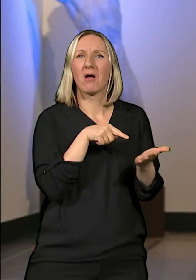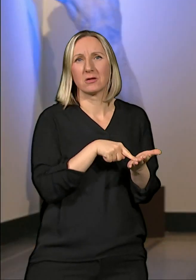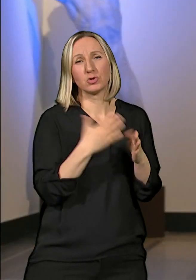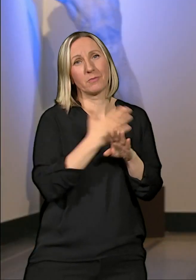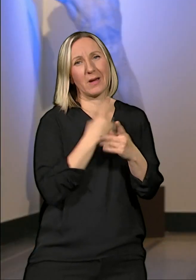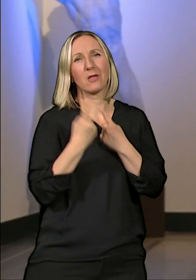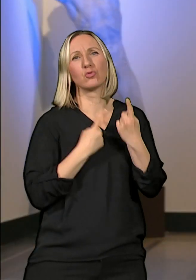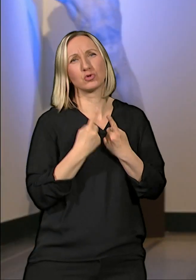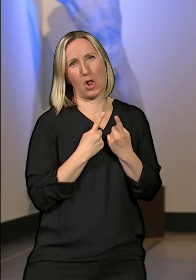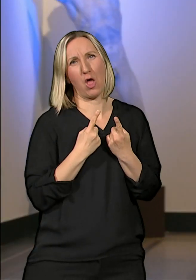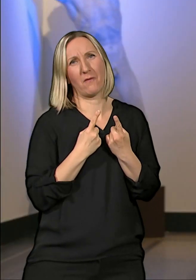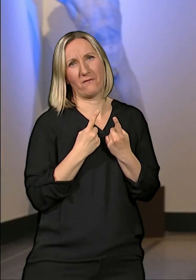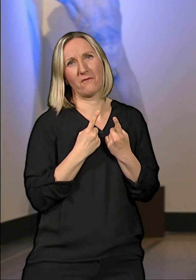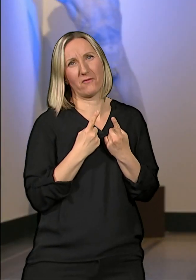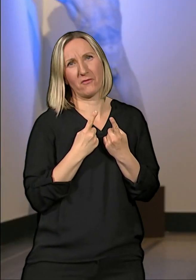preduslov